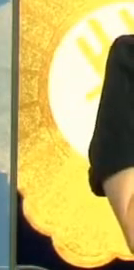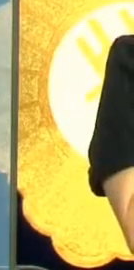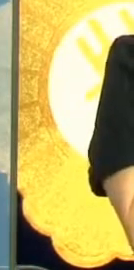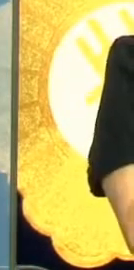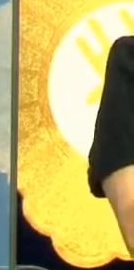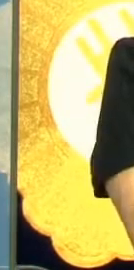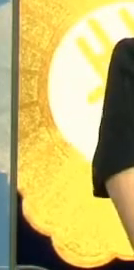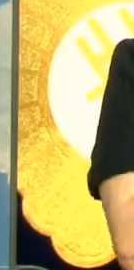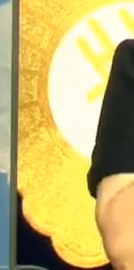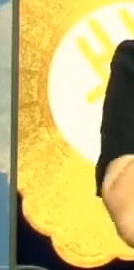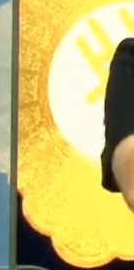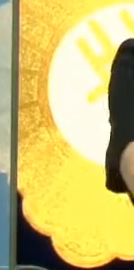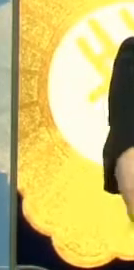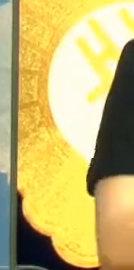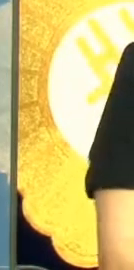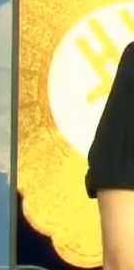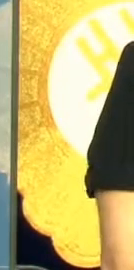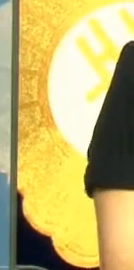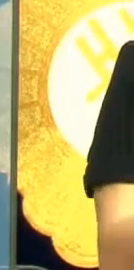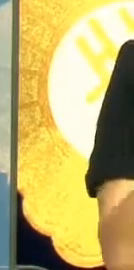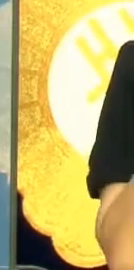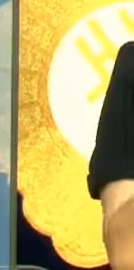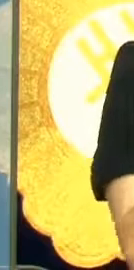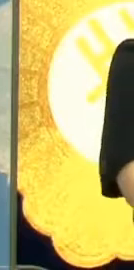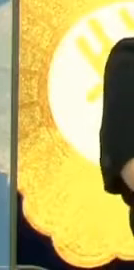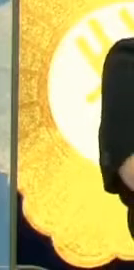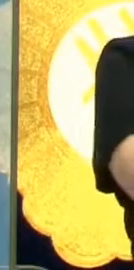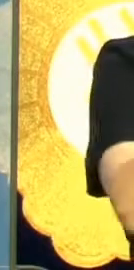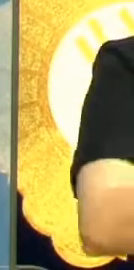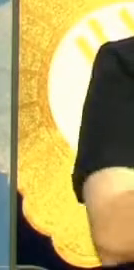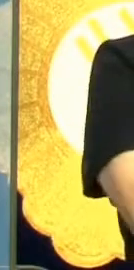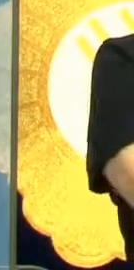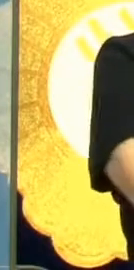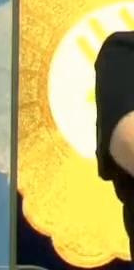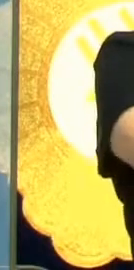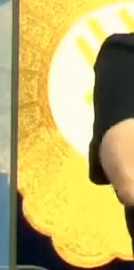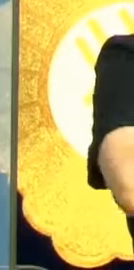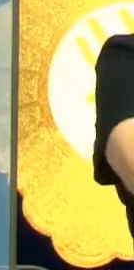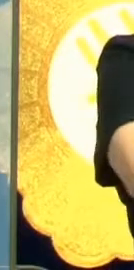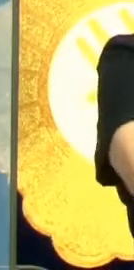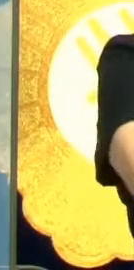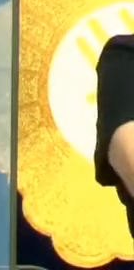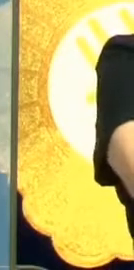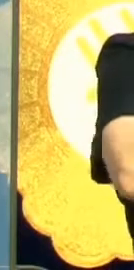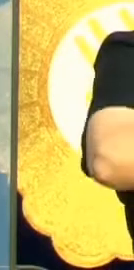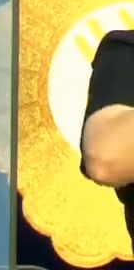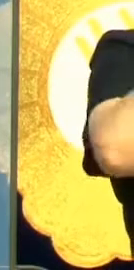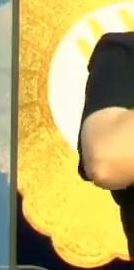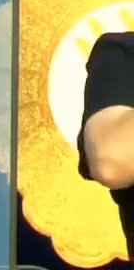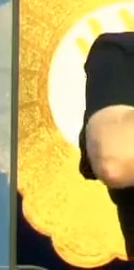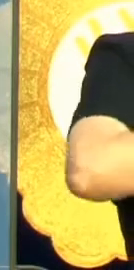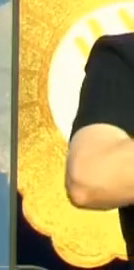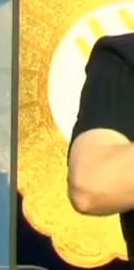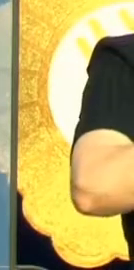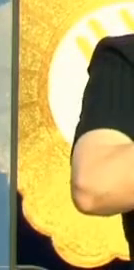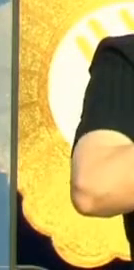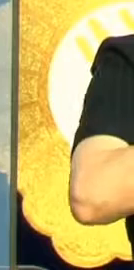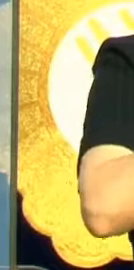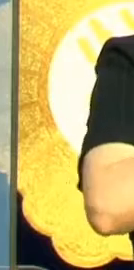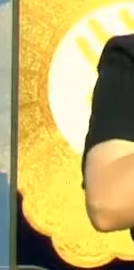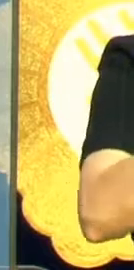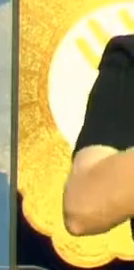장애인의 보호를 위해 노력하고 있습니다. 그리고 법원은 법률이 정하는 바에 따라 그 취지를 적극적으로 수행하여야